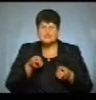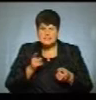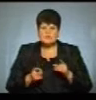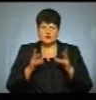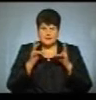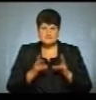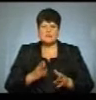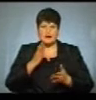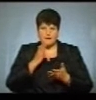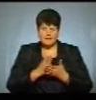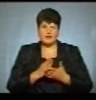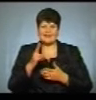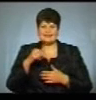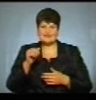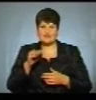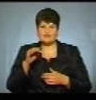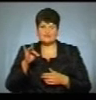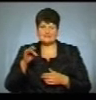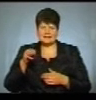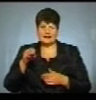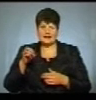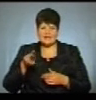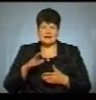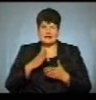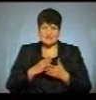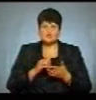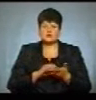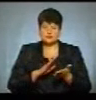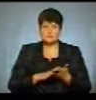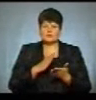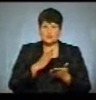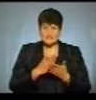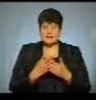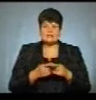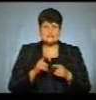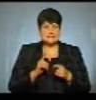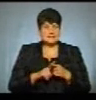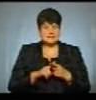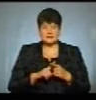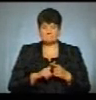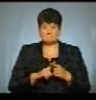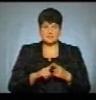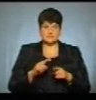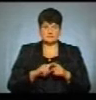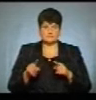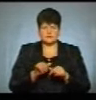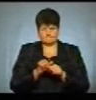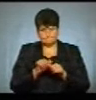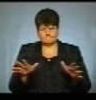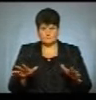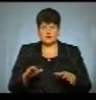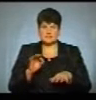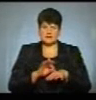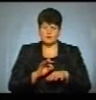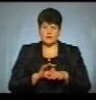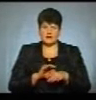є, дифтерія є, якщо вона реєструється. Ви знаєте, що це надзвичайно контагіозна таке захворювання, яке